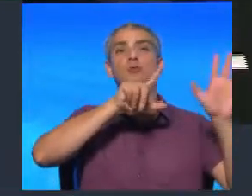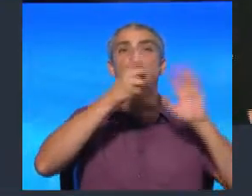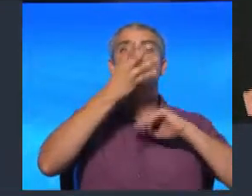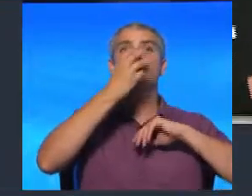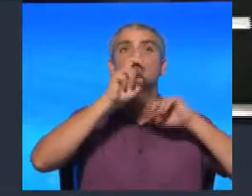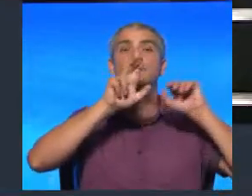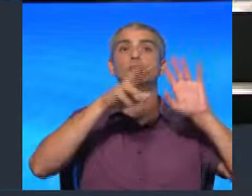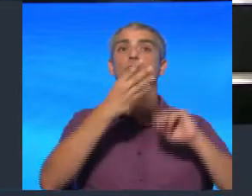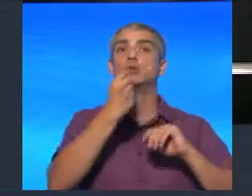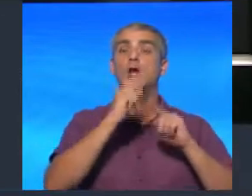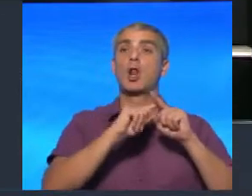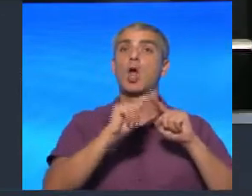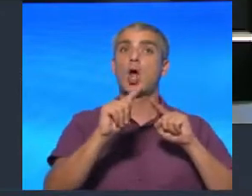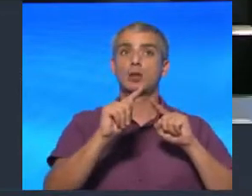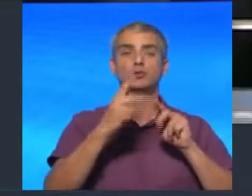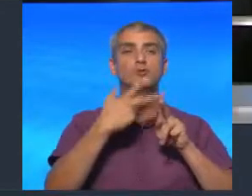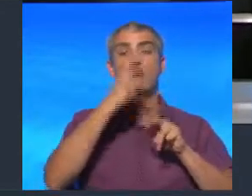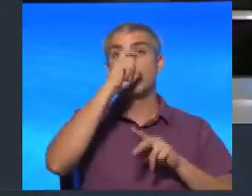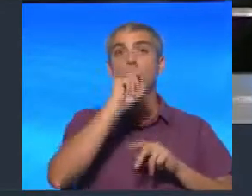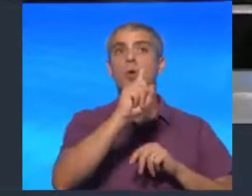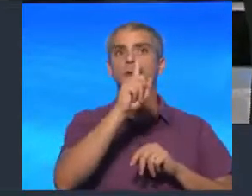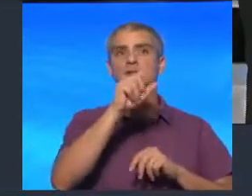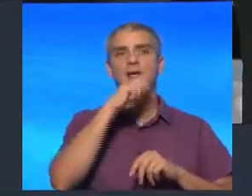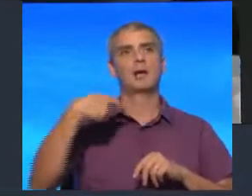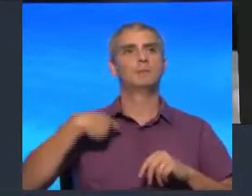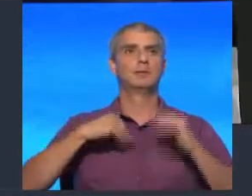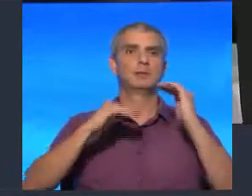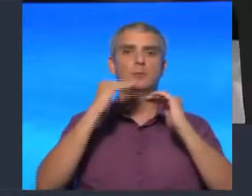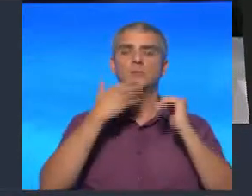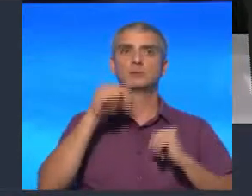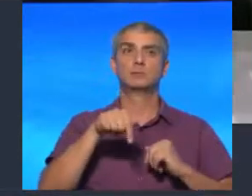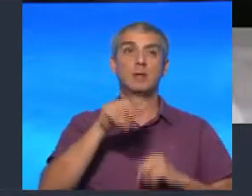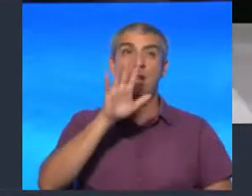5,748 שקלים בחודש ברוטו. זו הפנסיה הממוצעת בישראל.